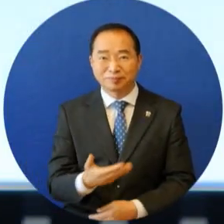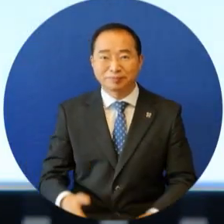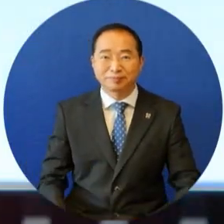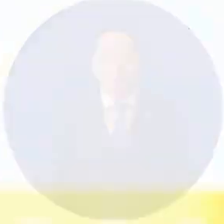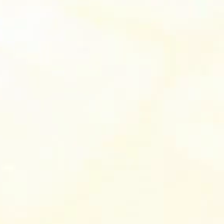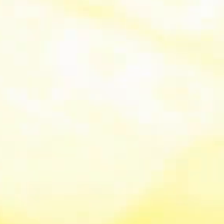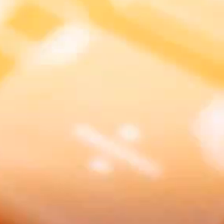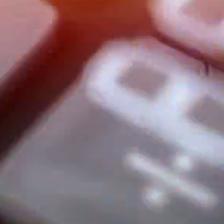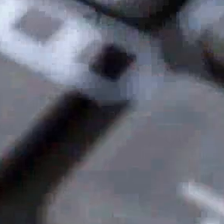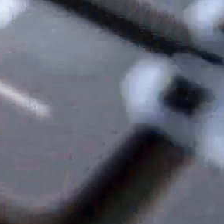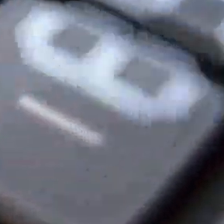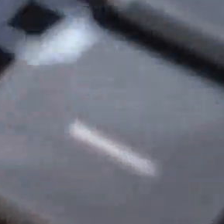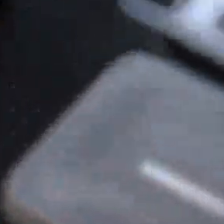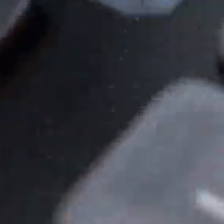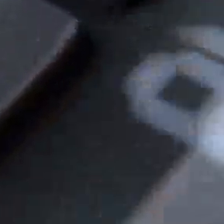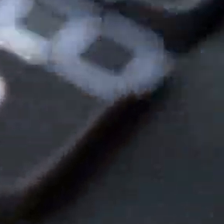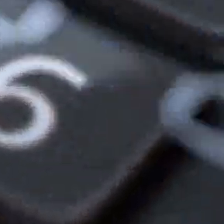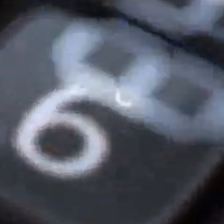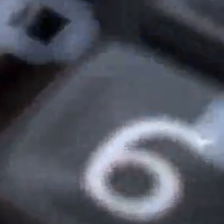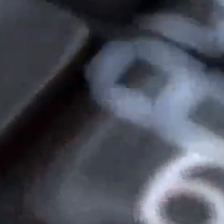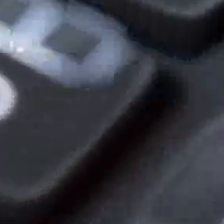모셔봅니다.